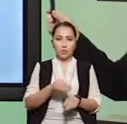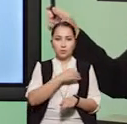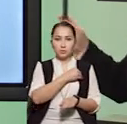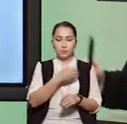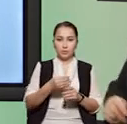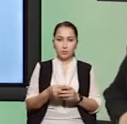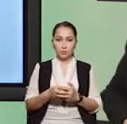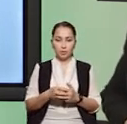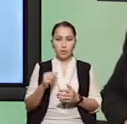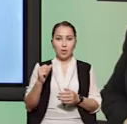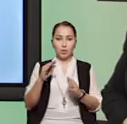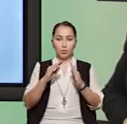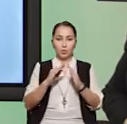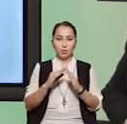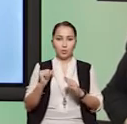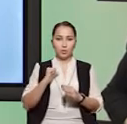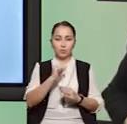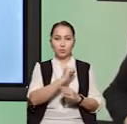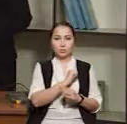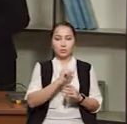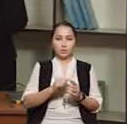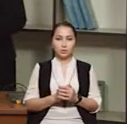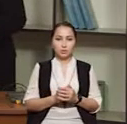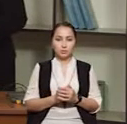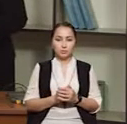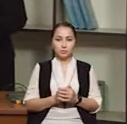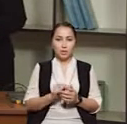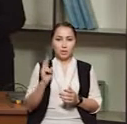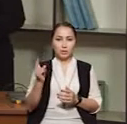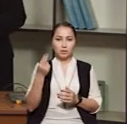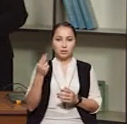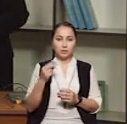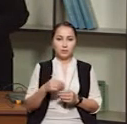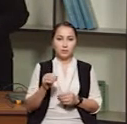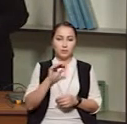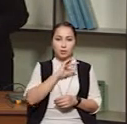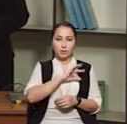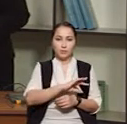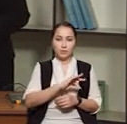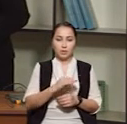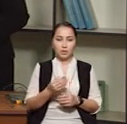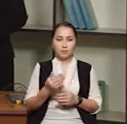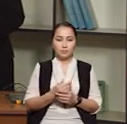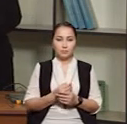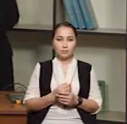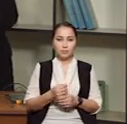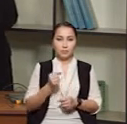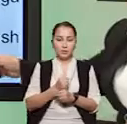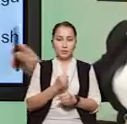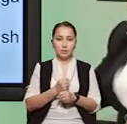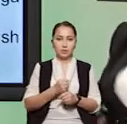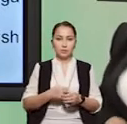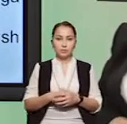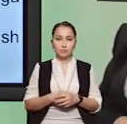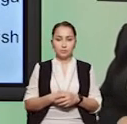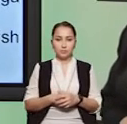Қалген температураларны уйда өзіңіз Цельсий шкаласыда ифадалап көрасыз.